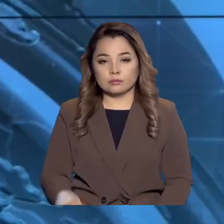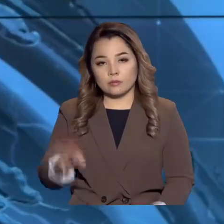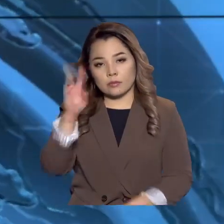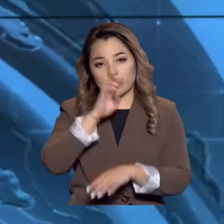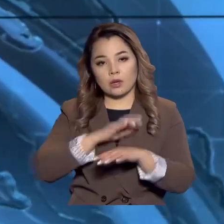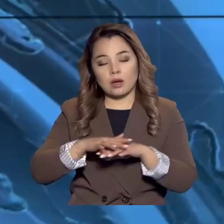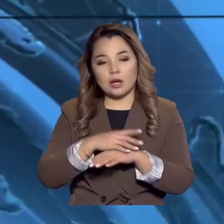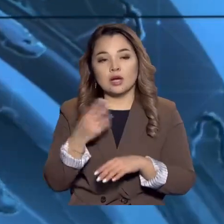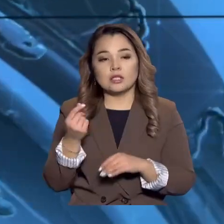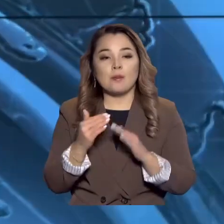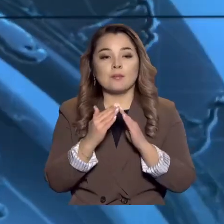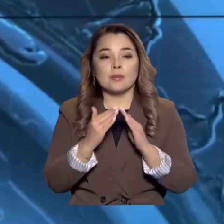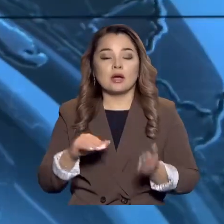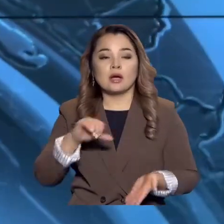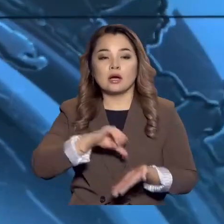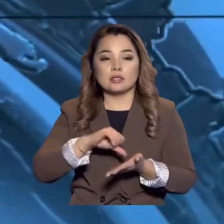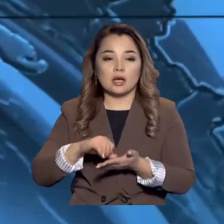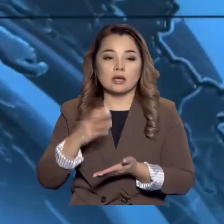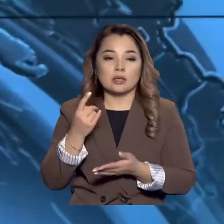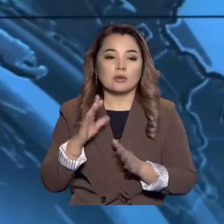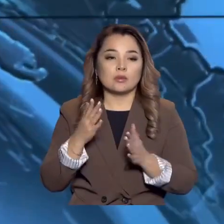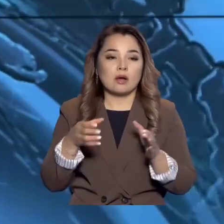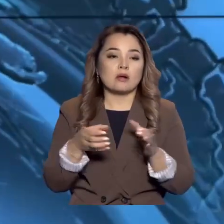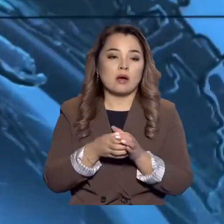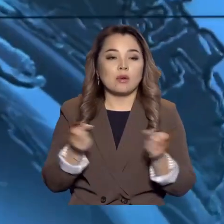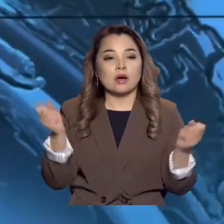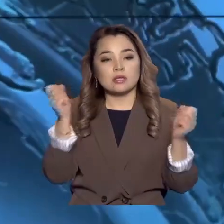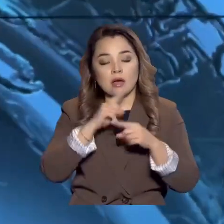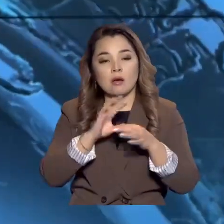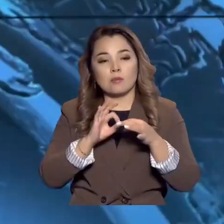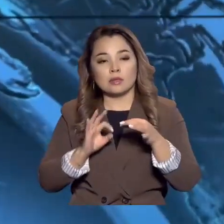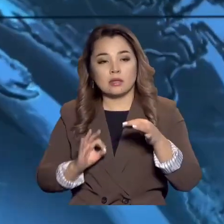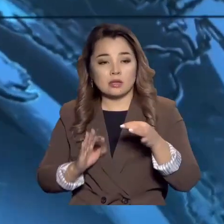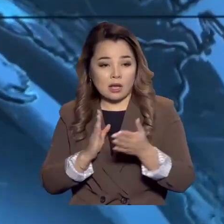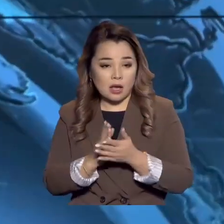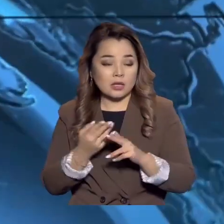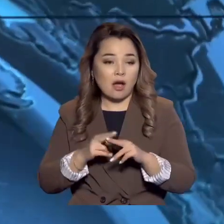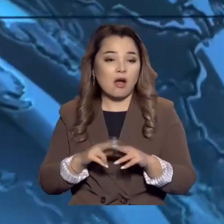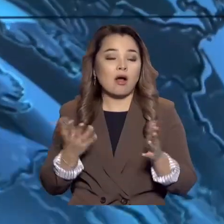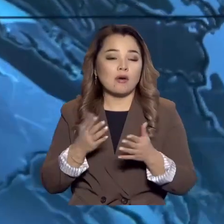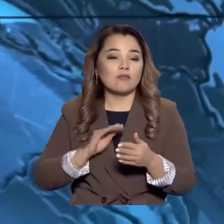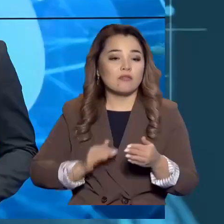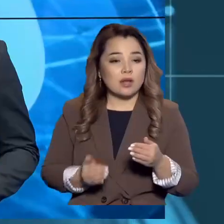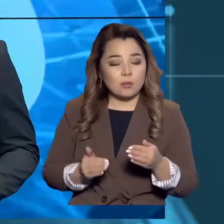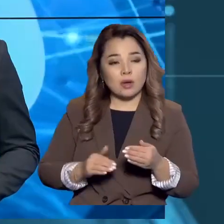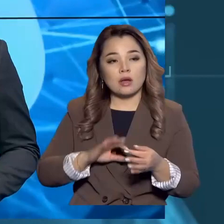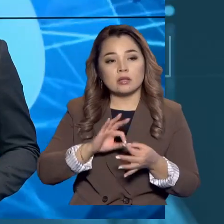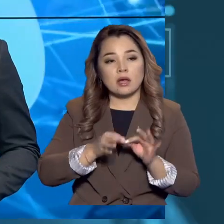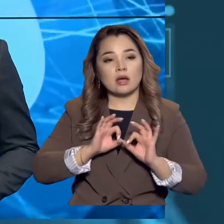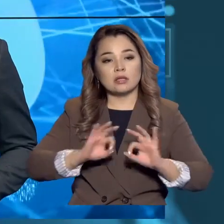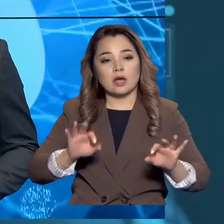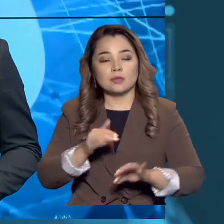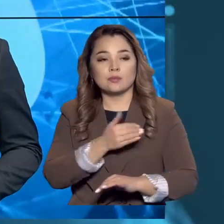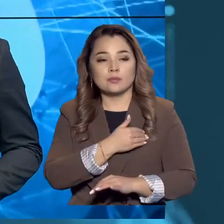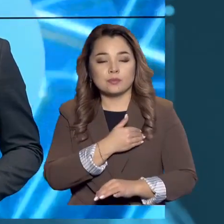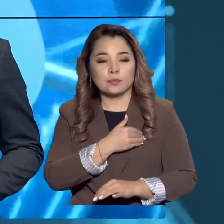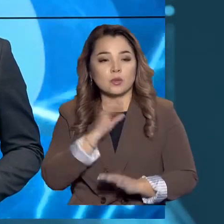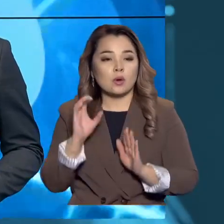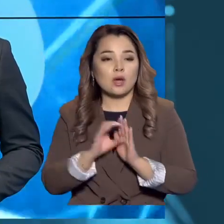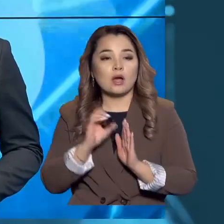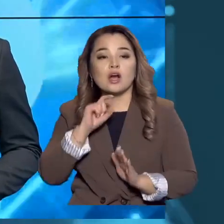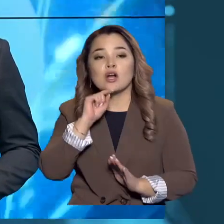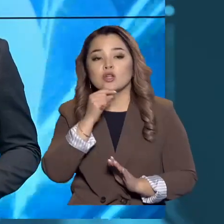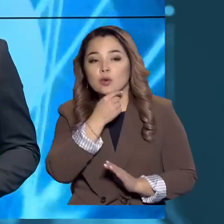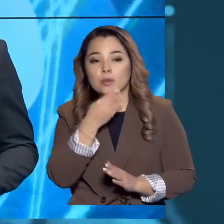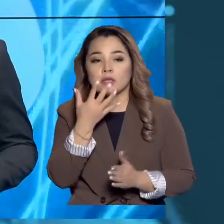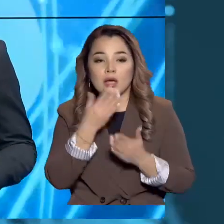Елде қаржы пирамидасына қатысы бар тағы бір компания анықталды. Ол қандай фирма? Экономика айдарында әріптесім айтсын. Кеш жарық,